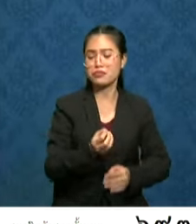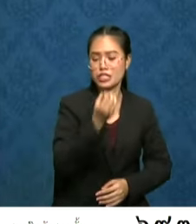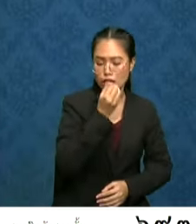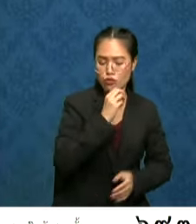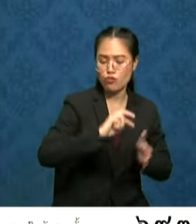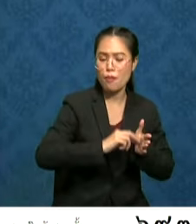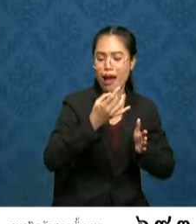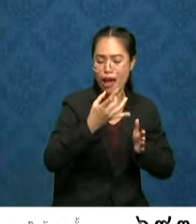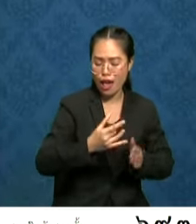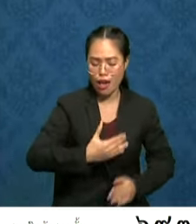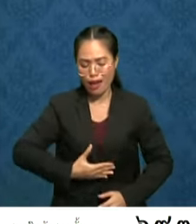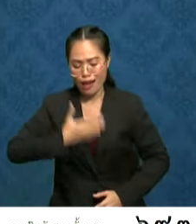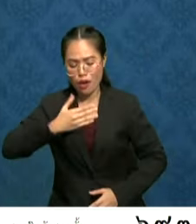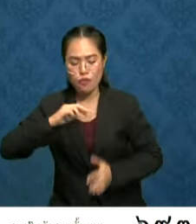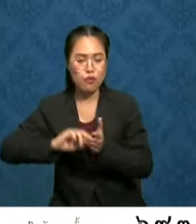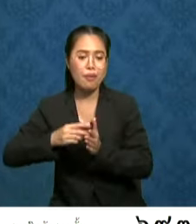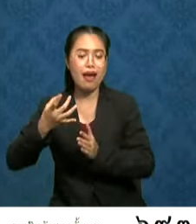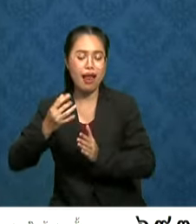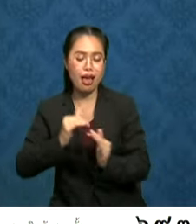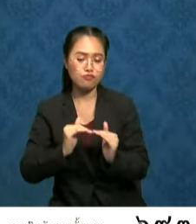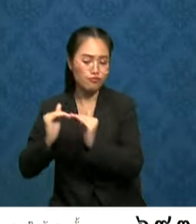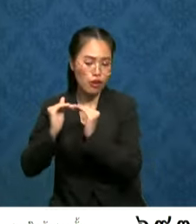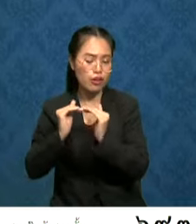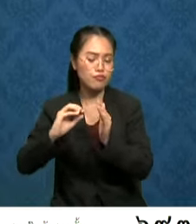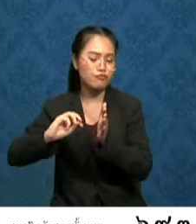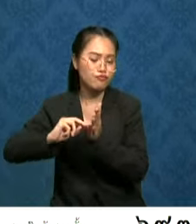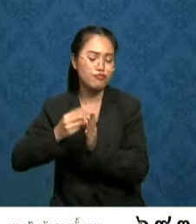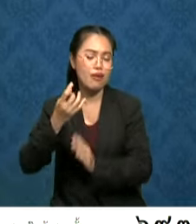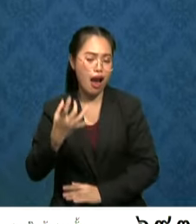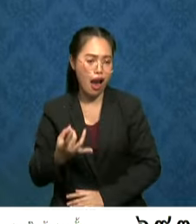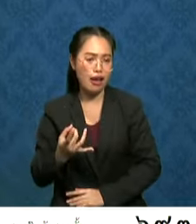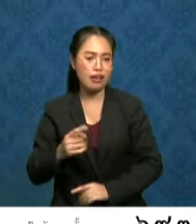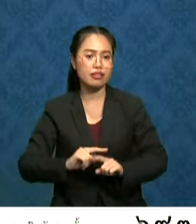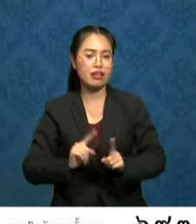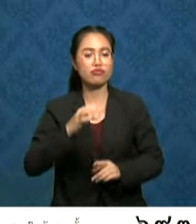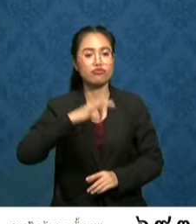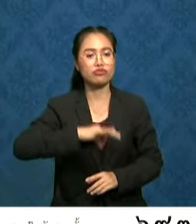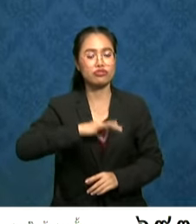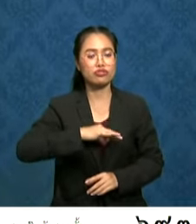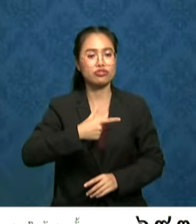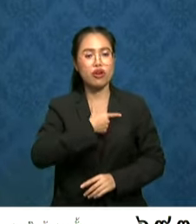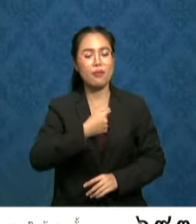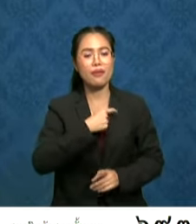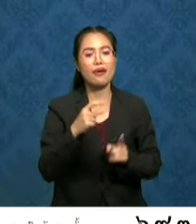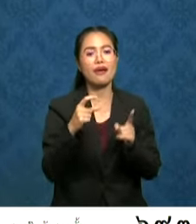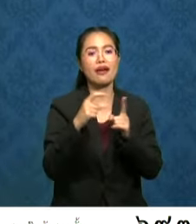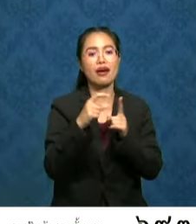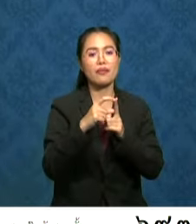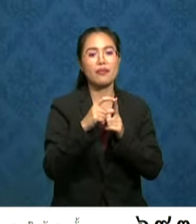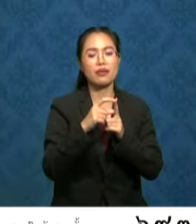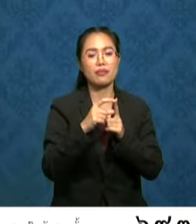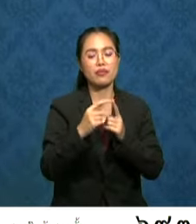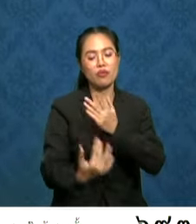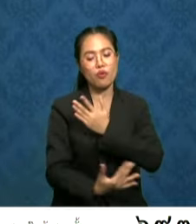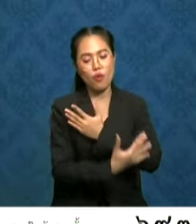คืออะไรมีเกียรติมันคืออะไรมีศักดิ์ศรีมันคืออะไรนะคะแต่ดิฉันก็ยังชอบมากค่ะที่มันมีท่อนของคำว่าเพื่อสร้าง